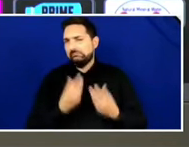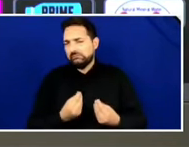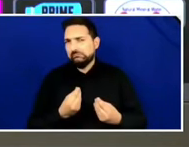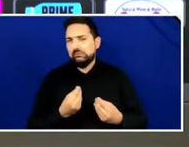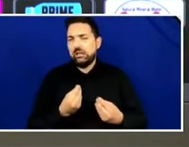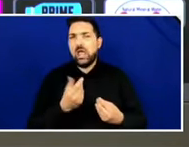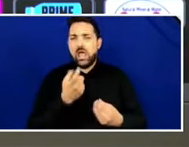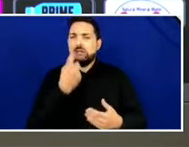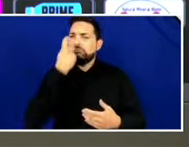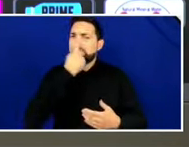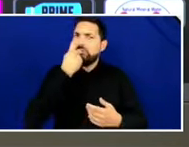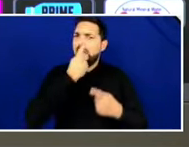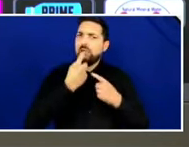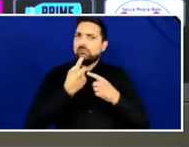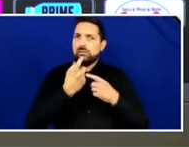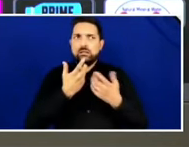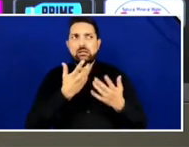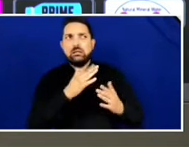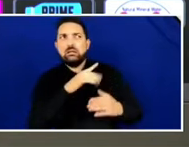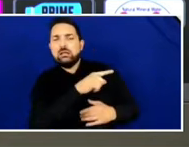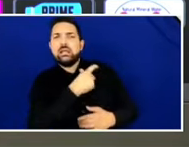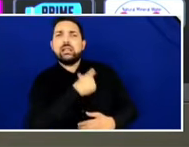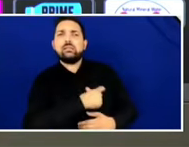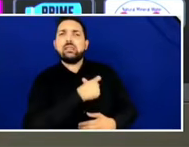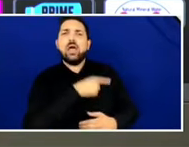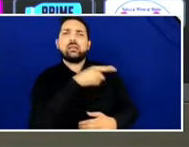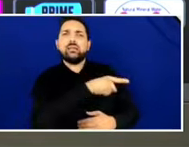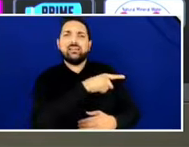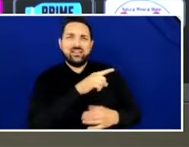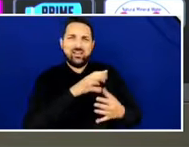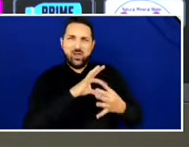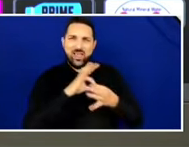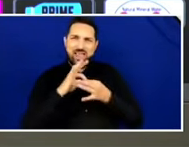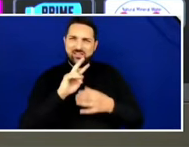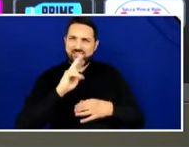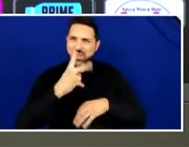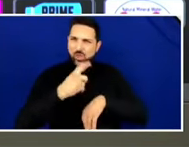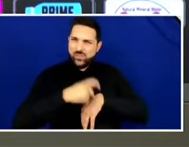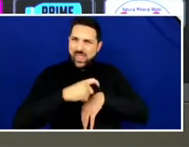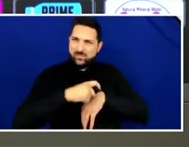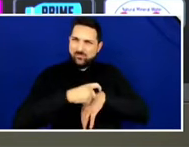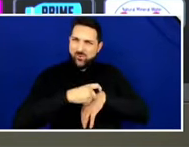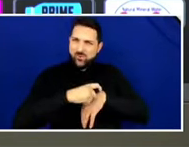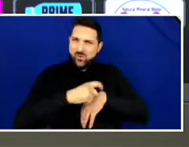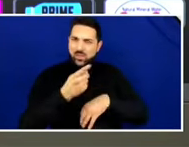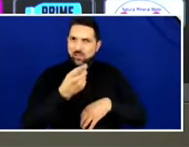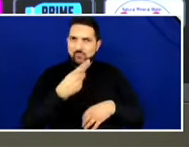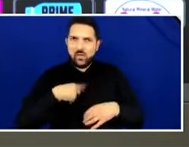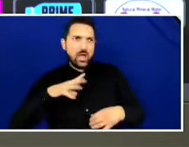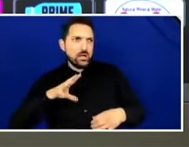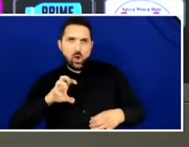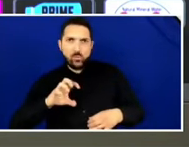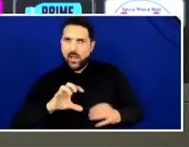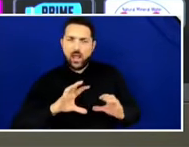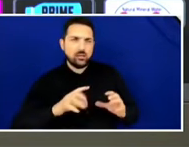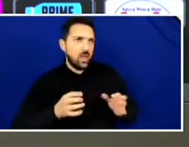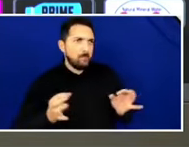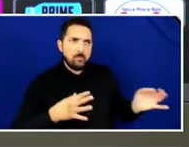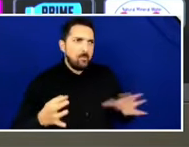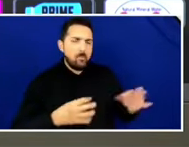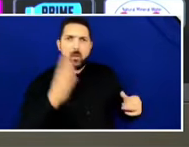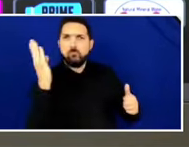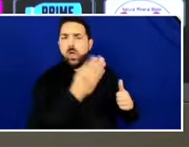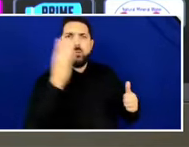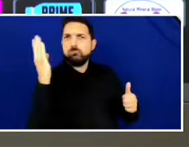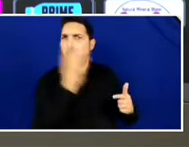casa Inter legandole al secondo tempo soprattutto che avete fatto qua con il Napoli dove avete avuto il predominio Ecco le fanno pensare sempre che